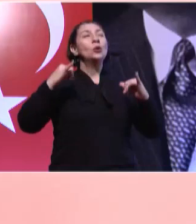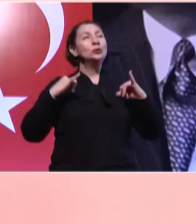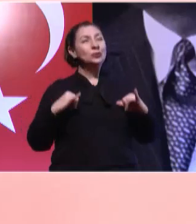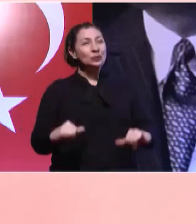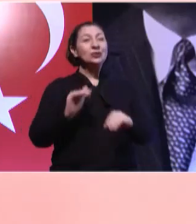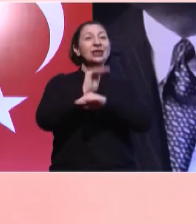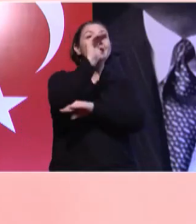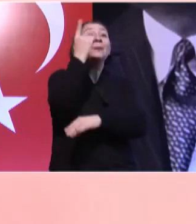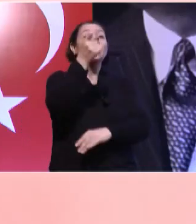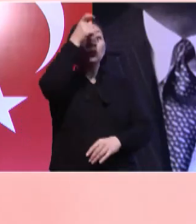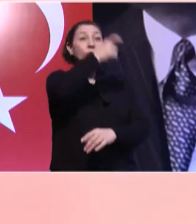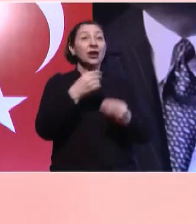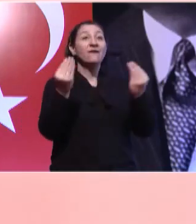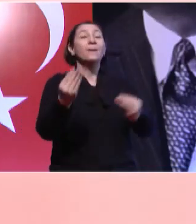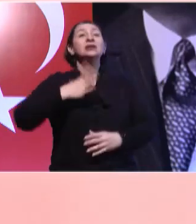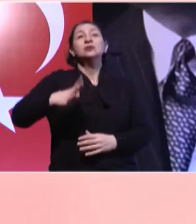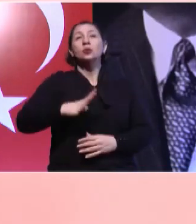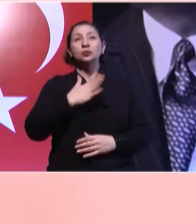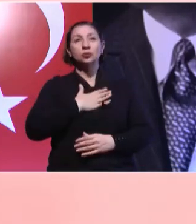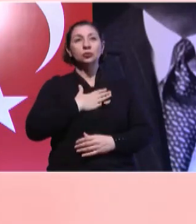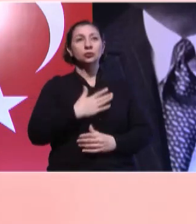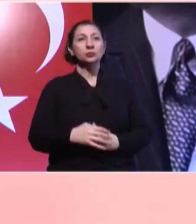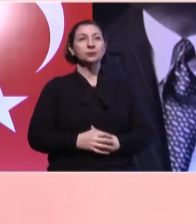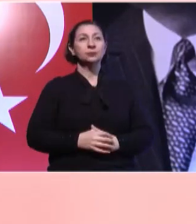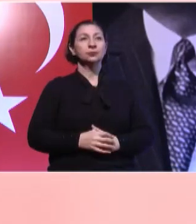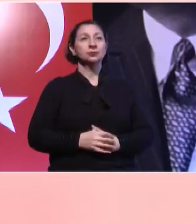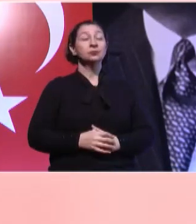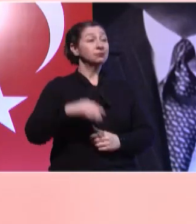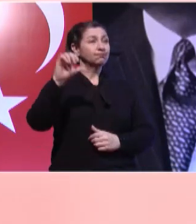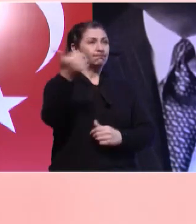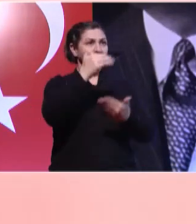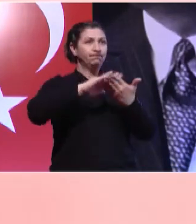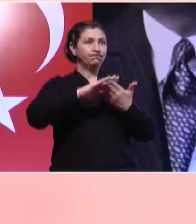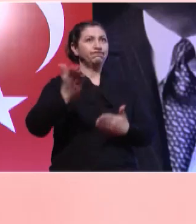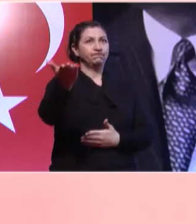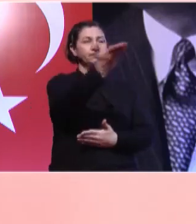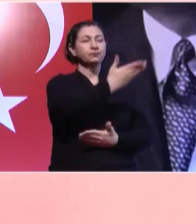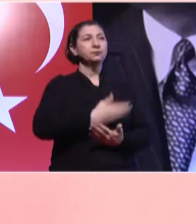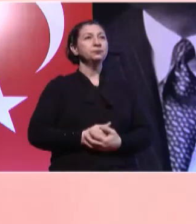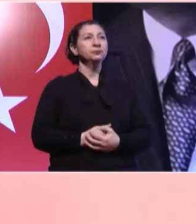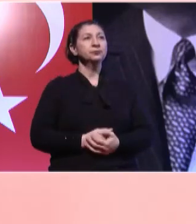içinde yaşadığı bir Türkiye'yi bırakmak istiyoruz. Değerli arkadaşlarım,